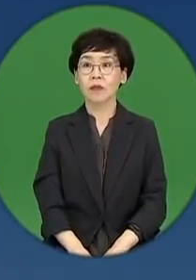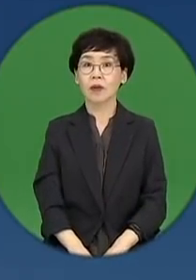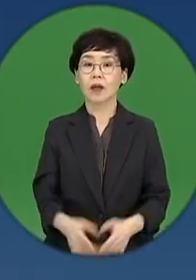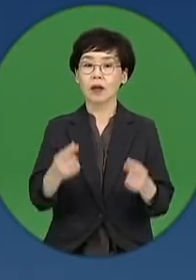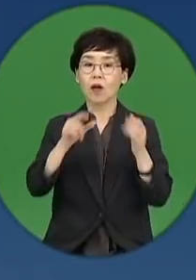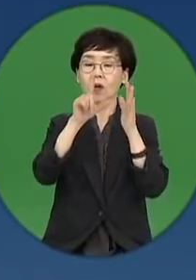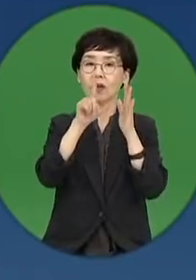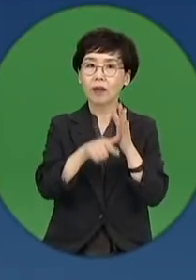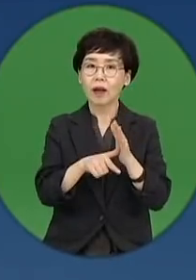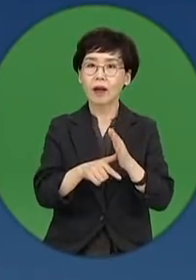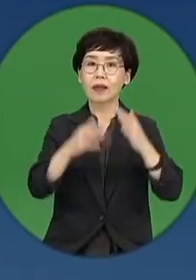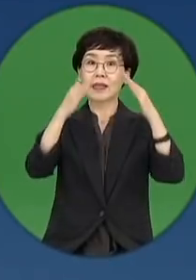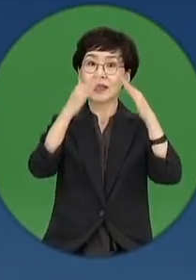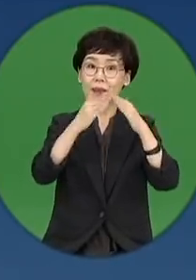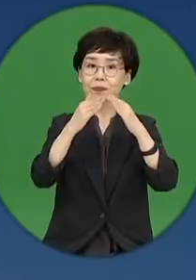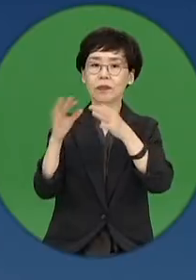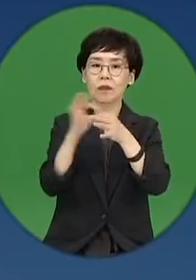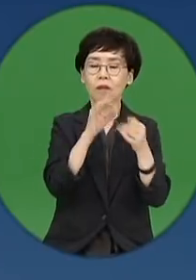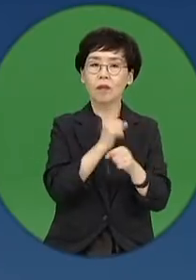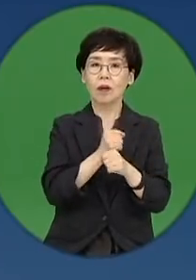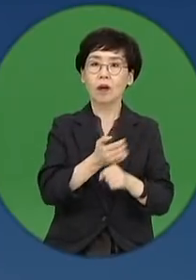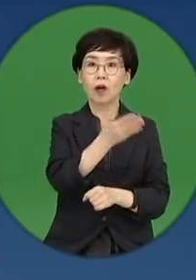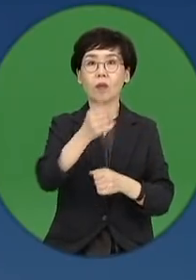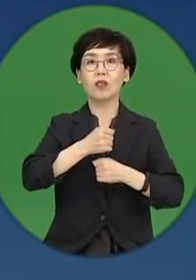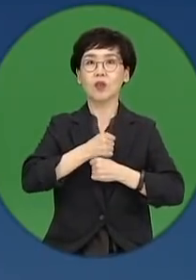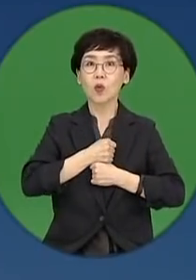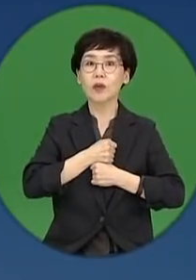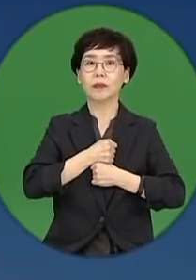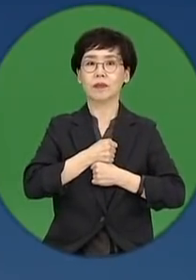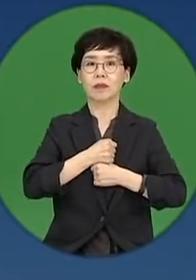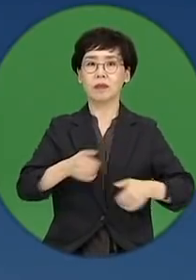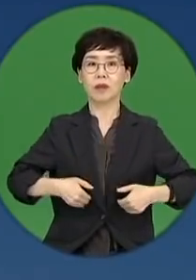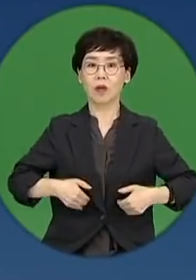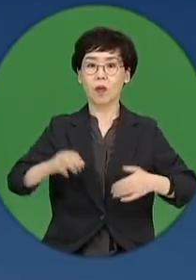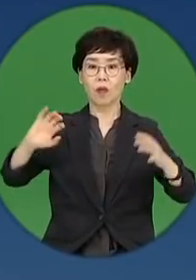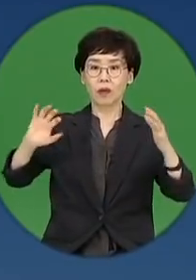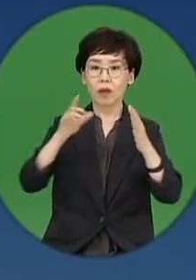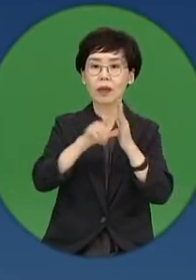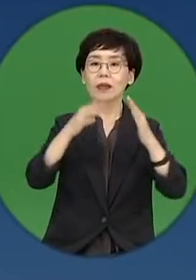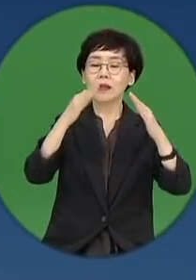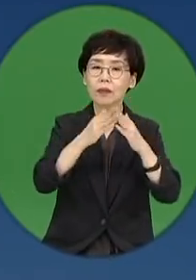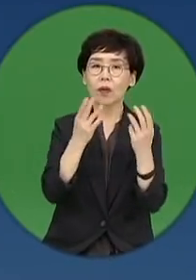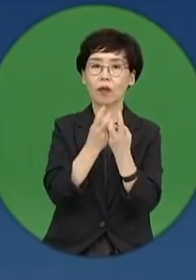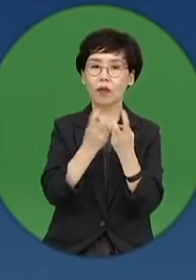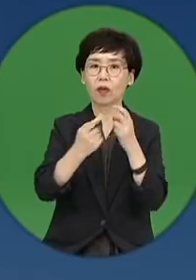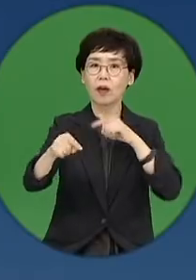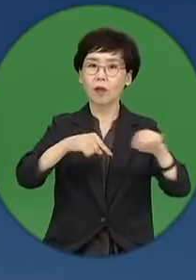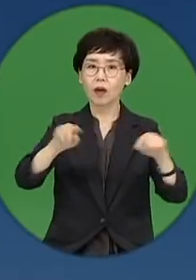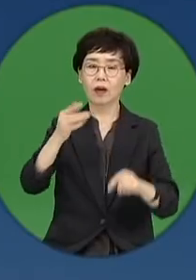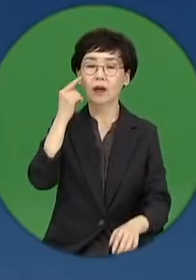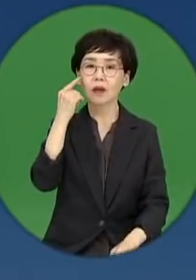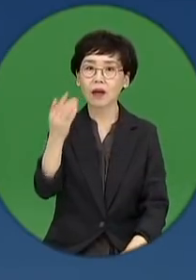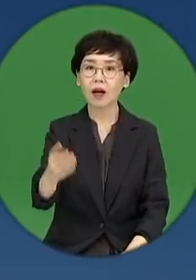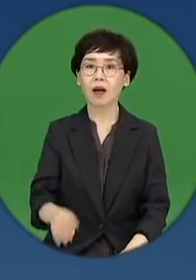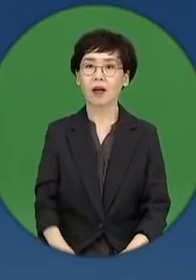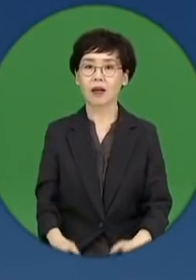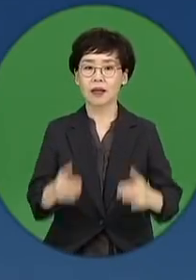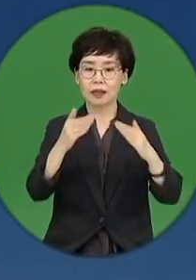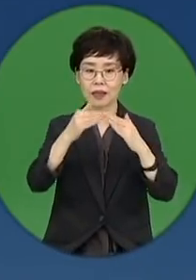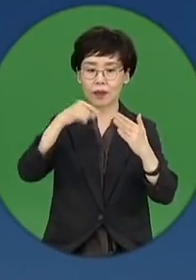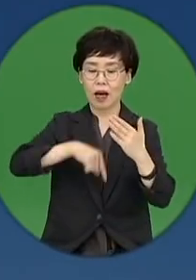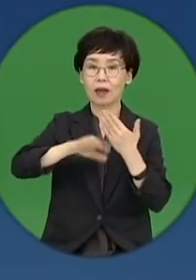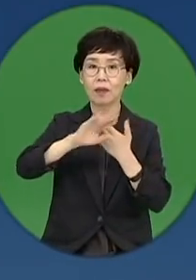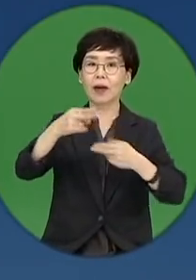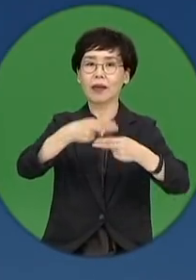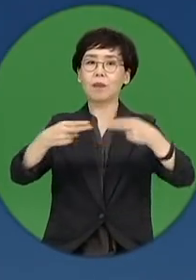때 주택과 관련해서도 여러분 정말 조심해야 됩니다. 이렇게 태풍이 올 때 주택은 어떻게 관리해야 하는지 무엇보다도 집 안팎의